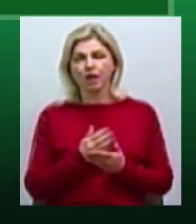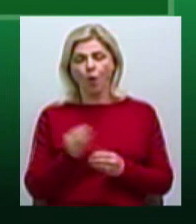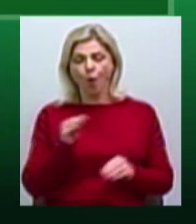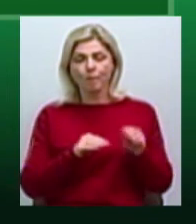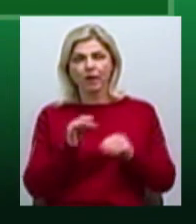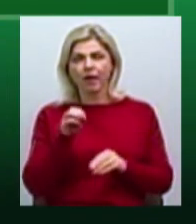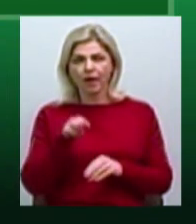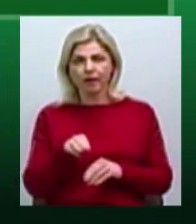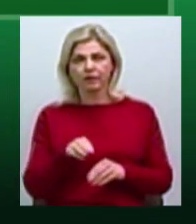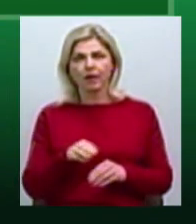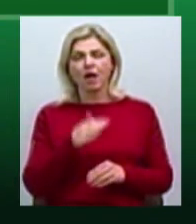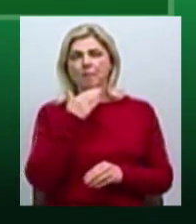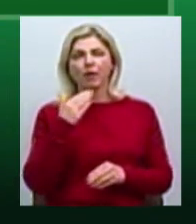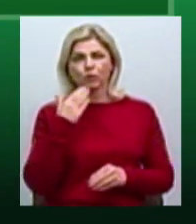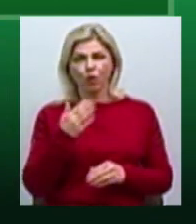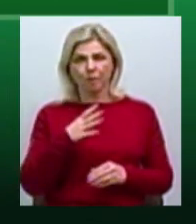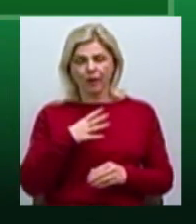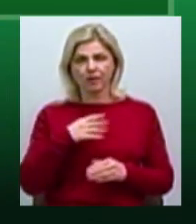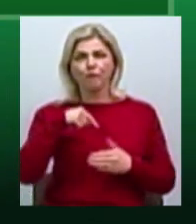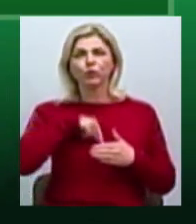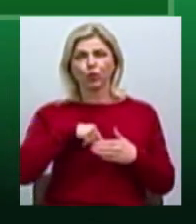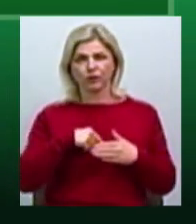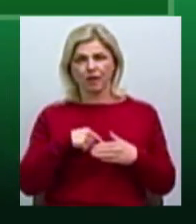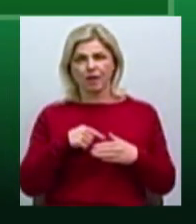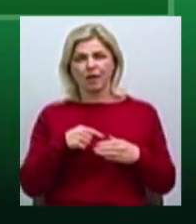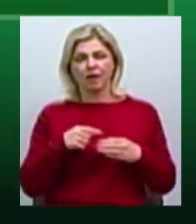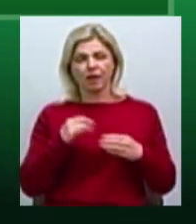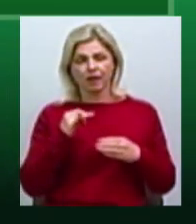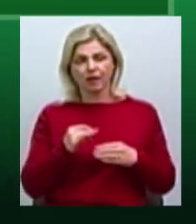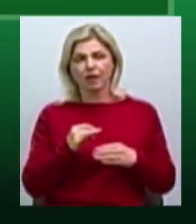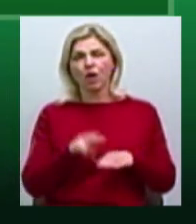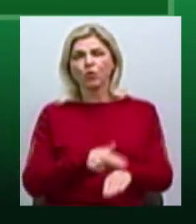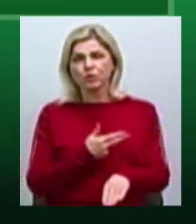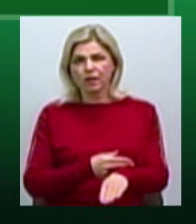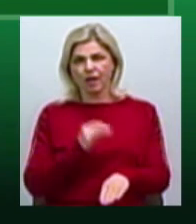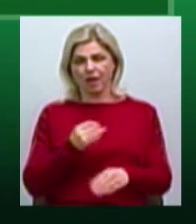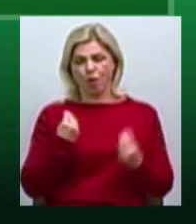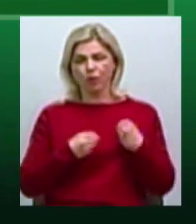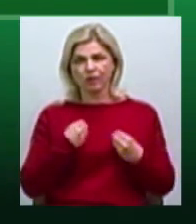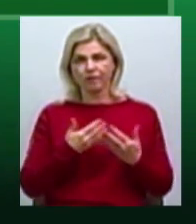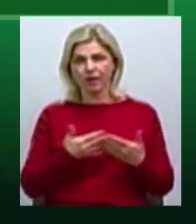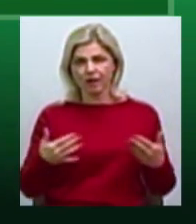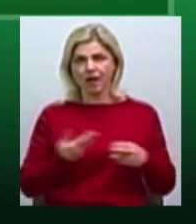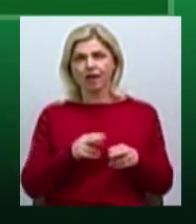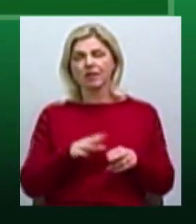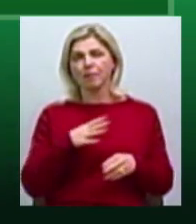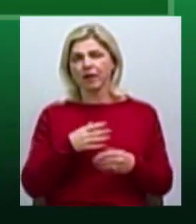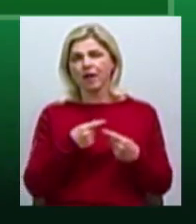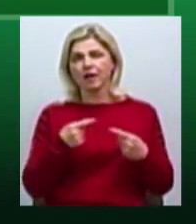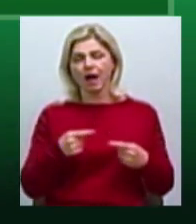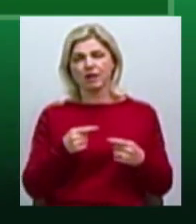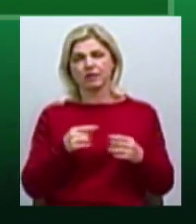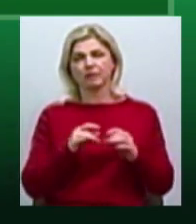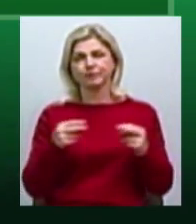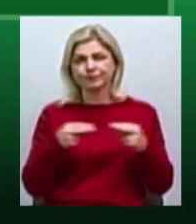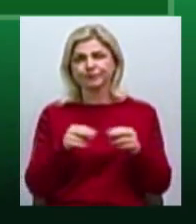багато спідньої білизни, також там шкарпеток, але то було не просто шкарпетки та спідня білизна. Тут сенс у